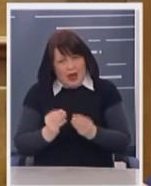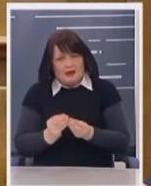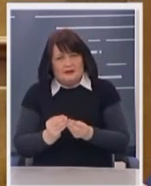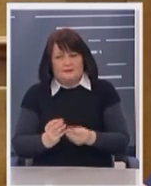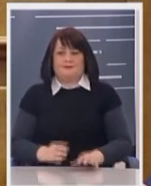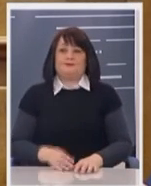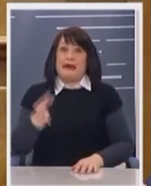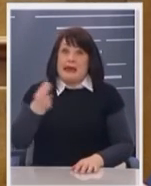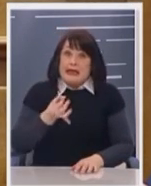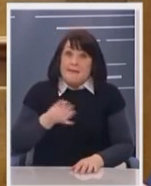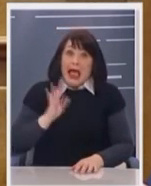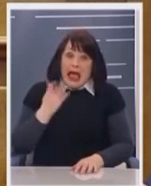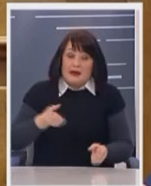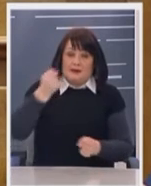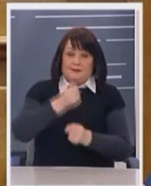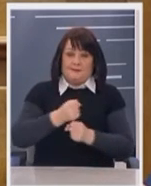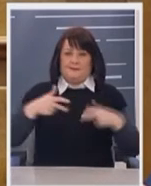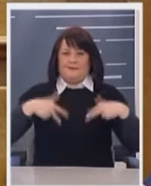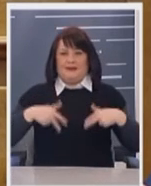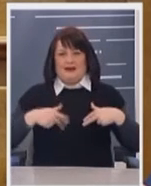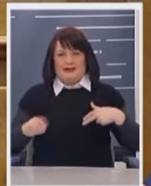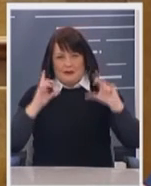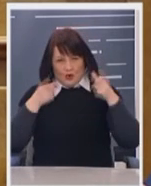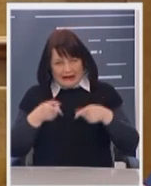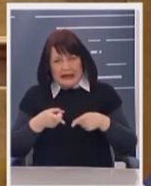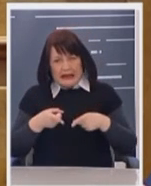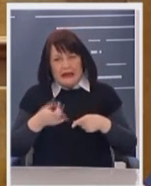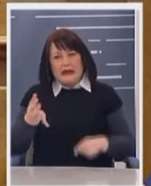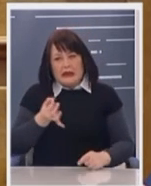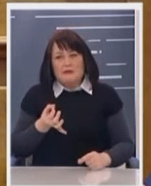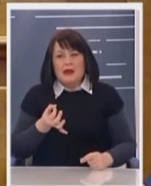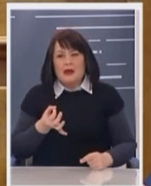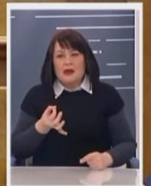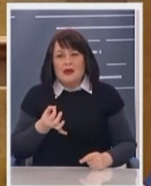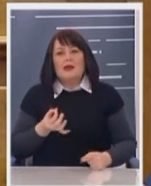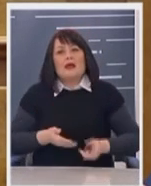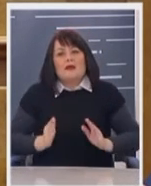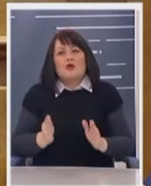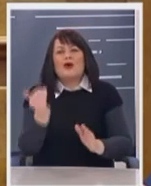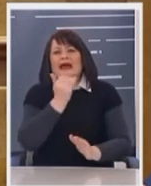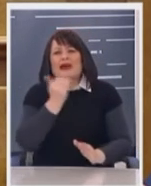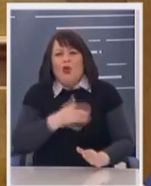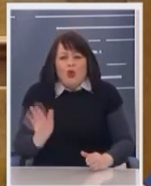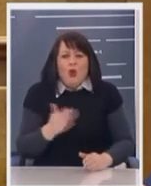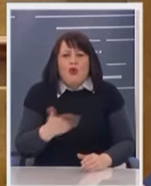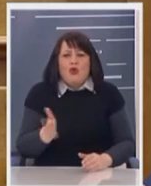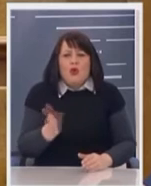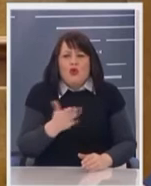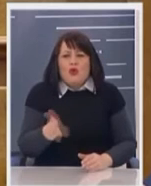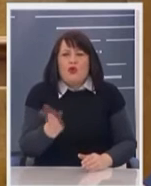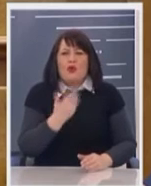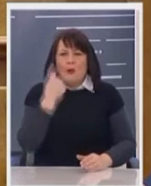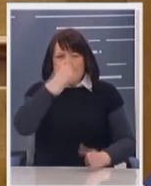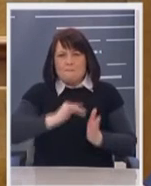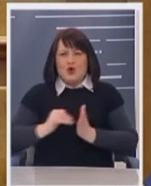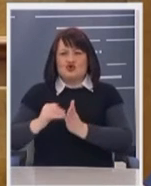αν η Νέα Δημοκρατία ξαναέλθει στην κυβέρνηση, θα προχωρήσει άμεσα σε απολύσεις, θα απολύσει το